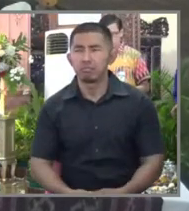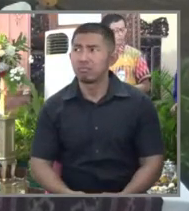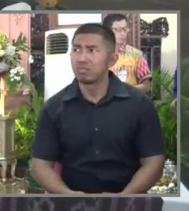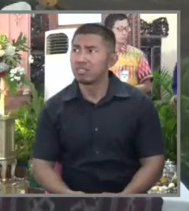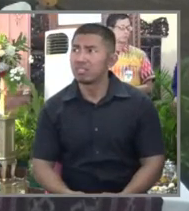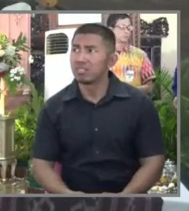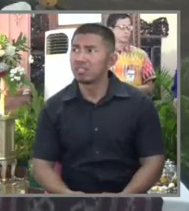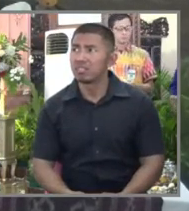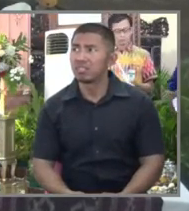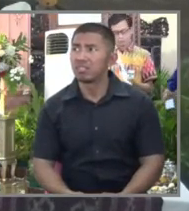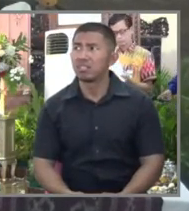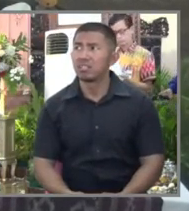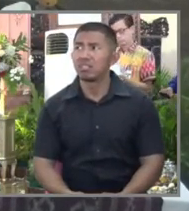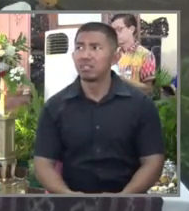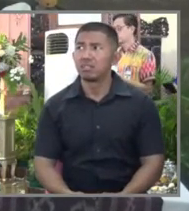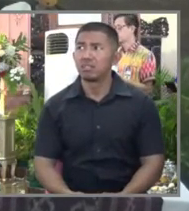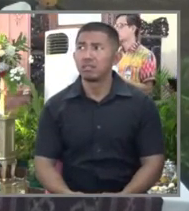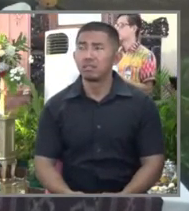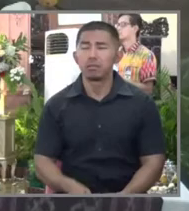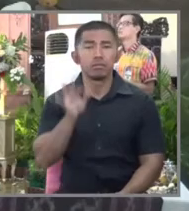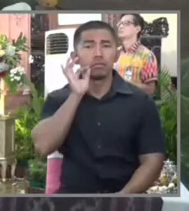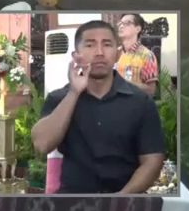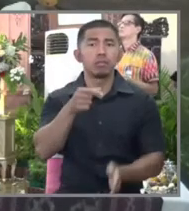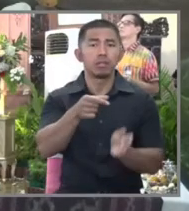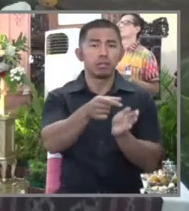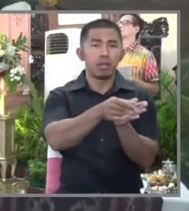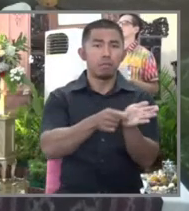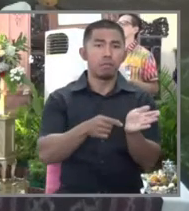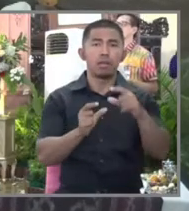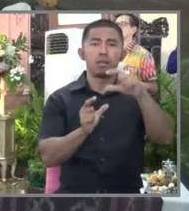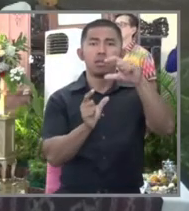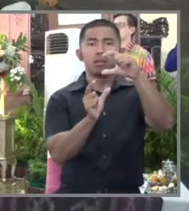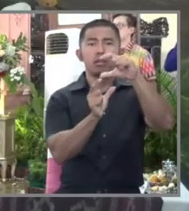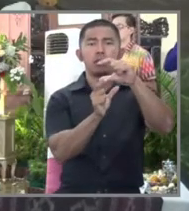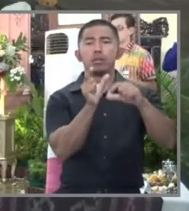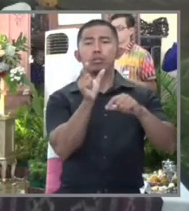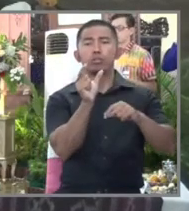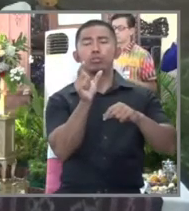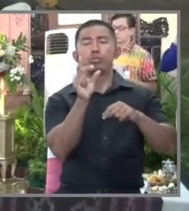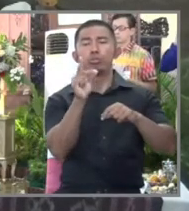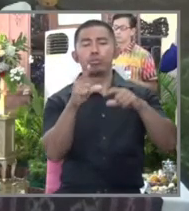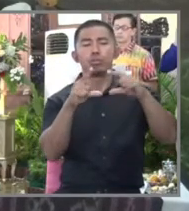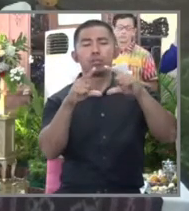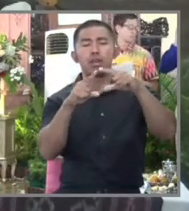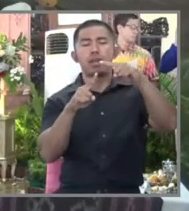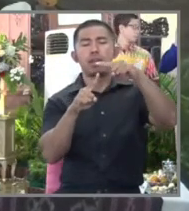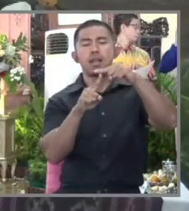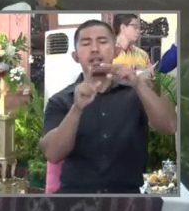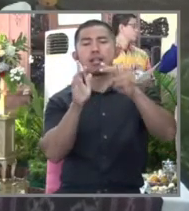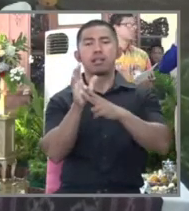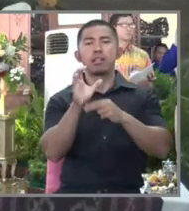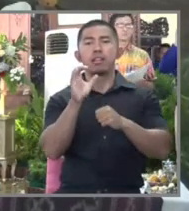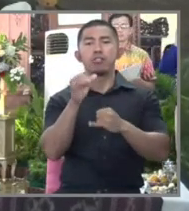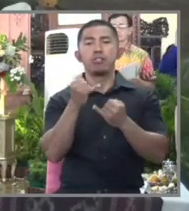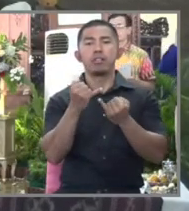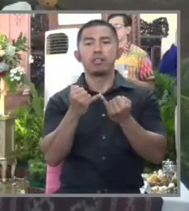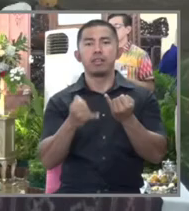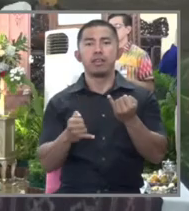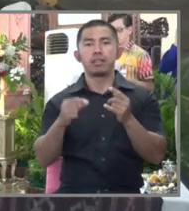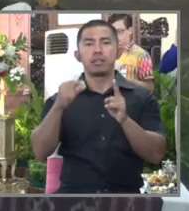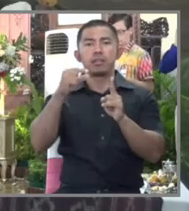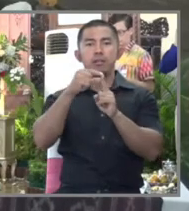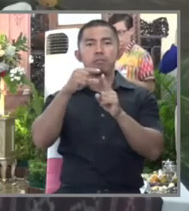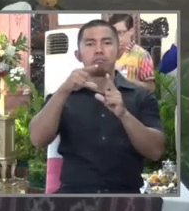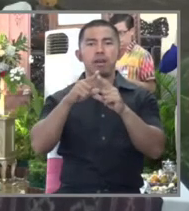dulu. Maaf, nama Suratno dari Kabupaten Pati. Suratno, Ketua Perkumpulan Penyandang